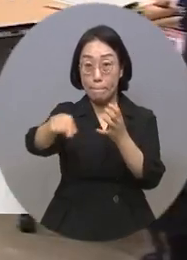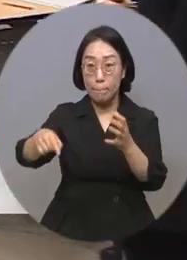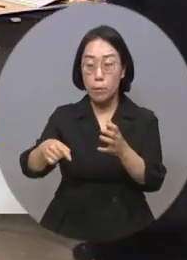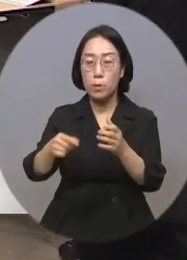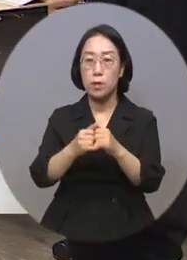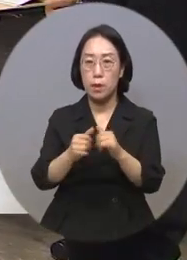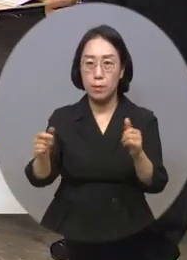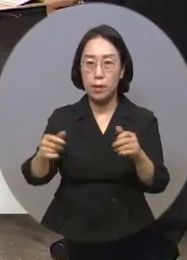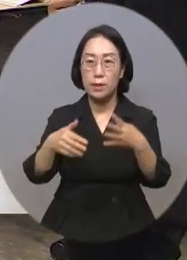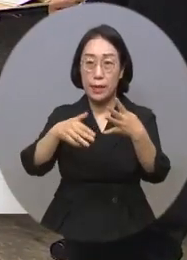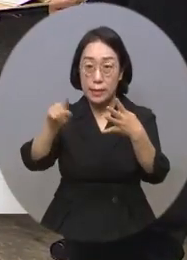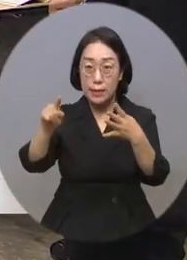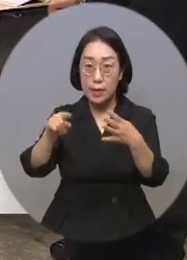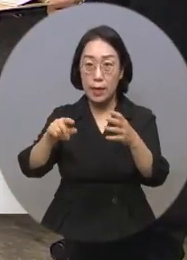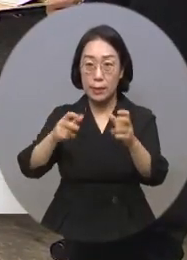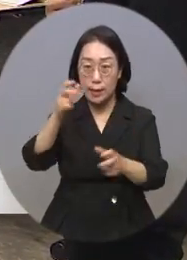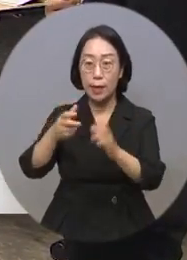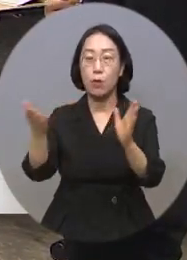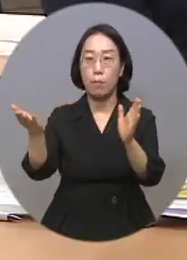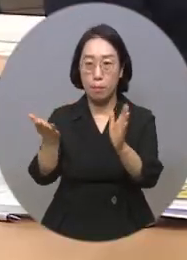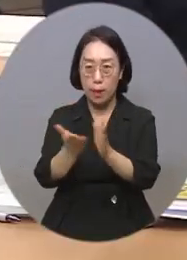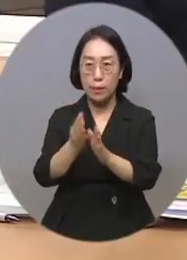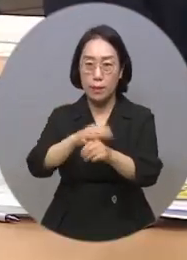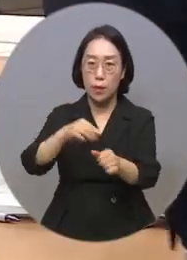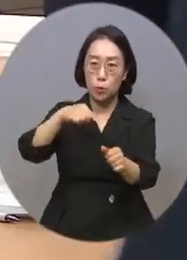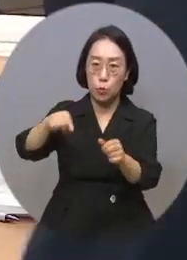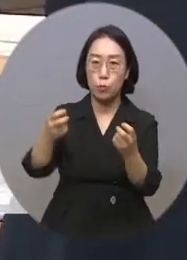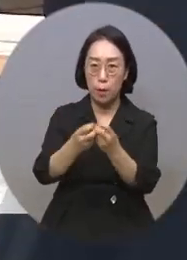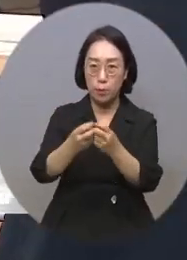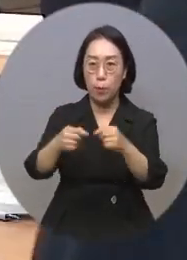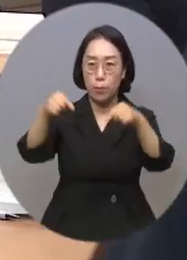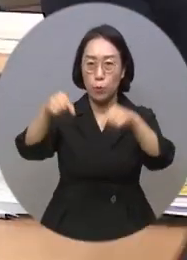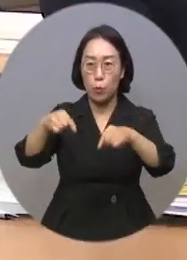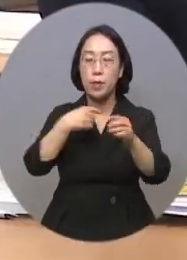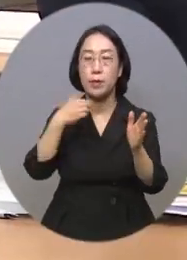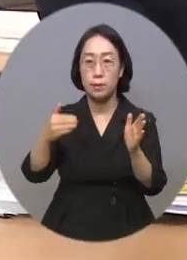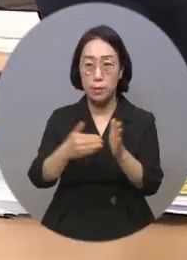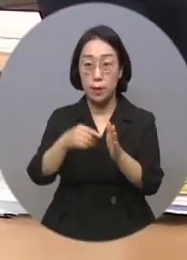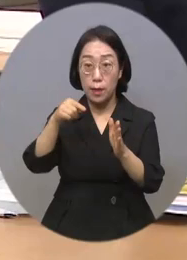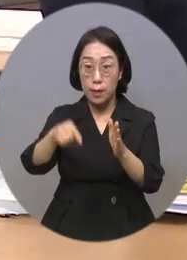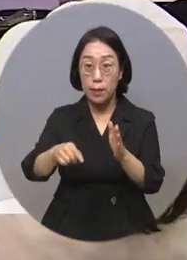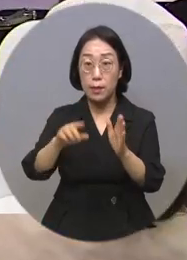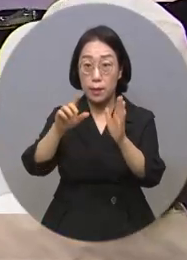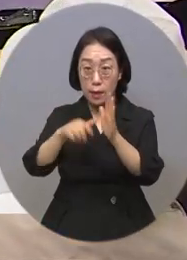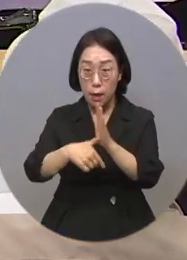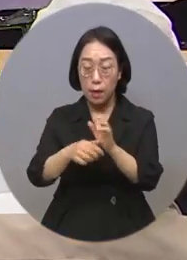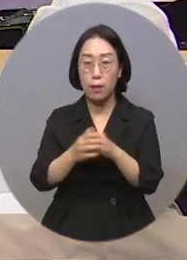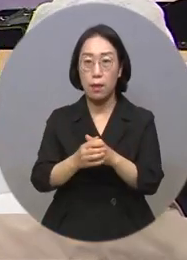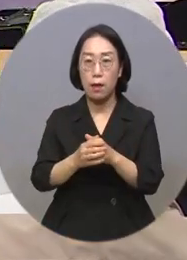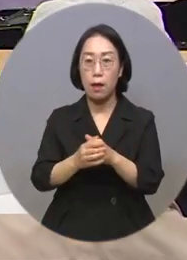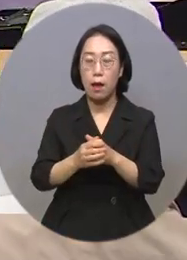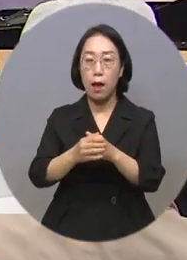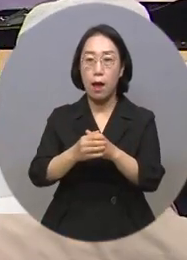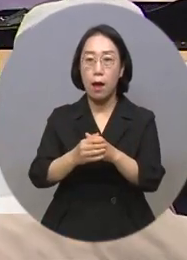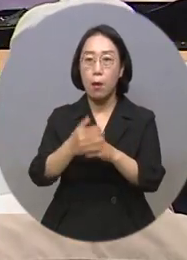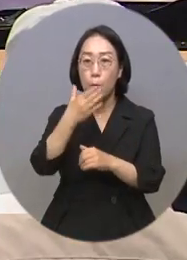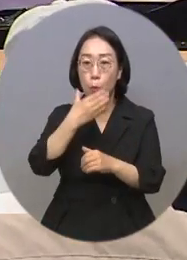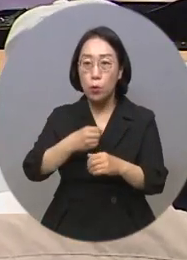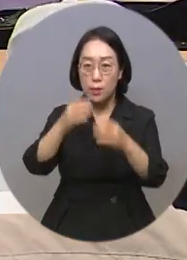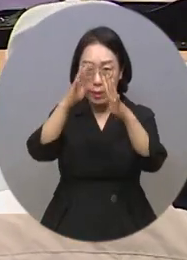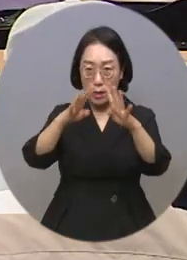장애인 인재 양성을 위한 활성화 방안을 논의했습니다. 이번 토론회에서는